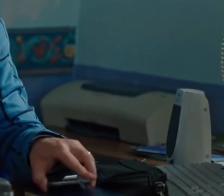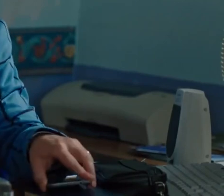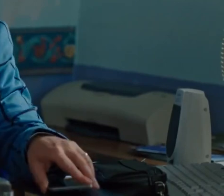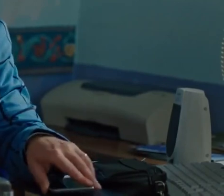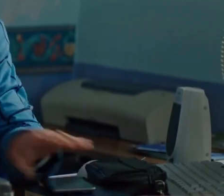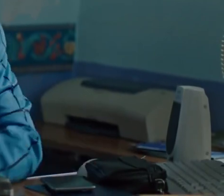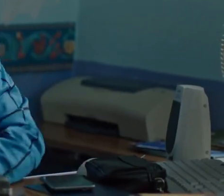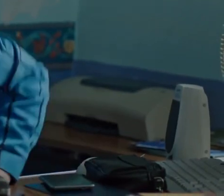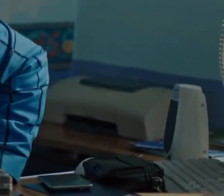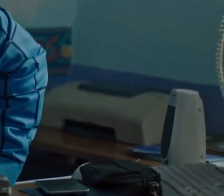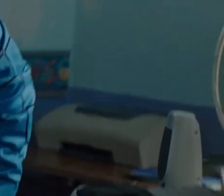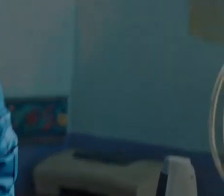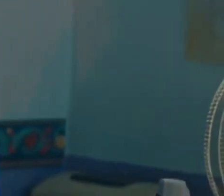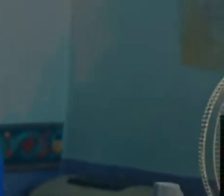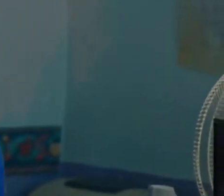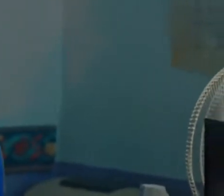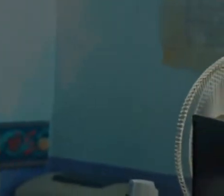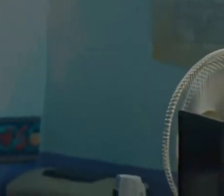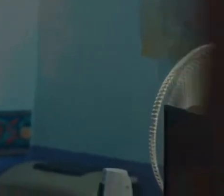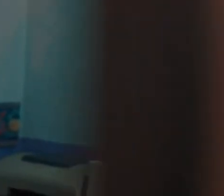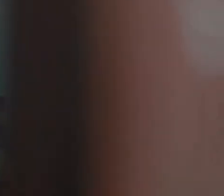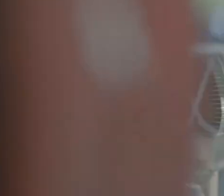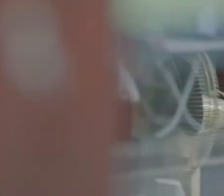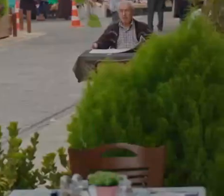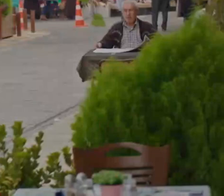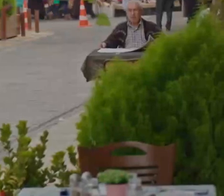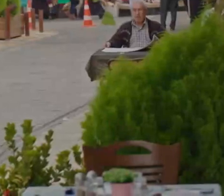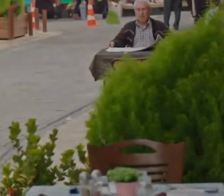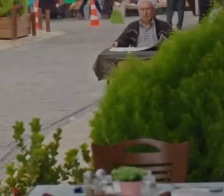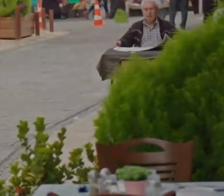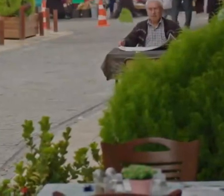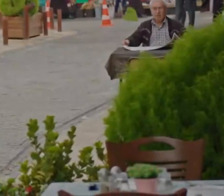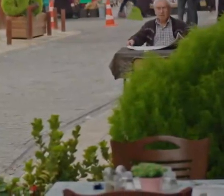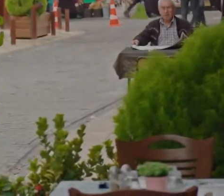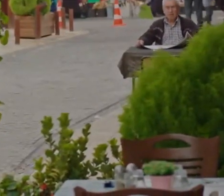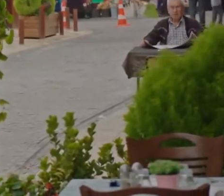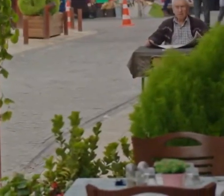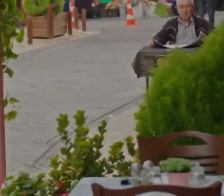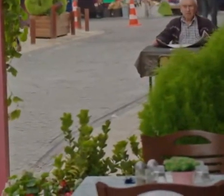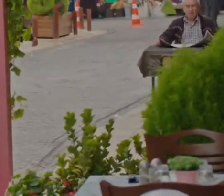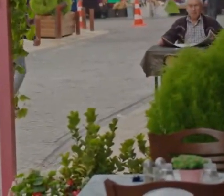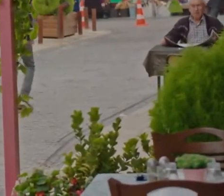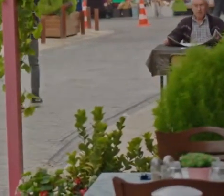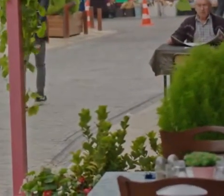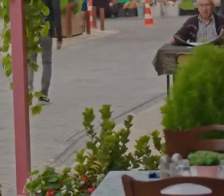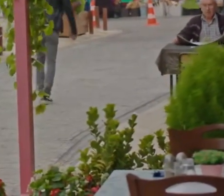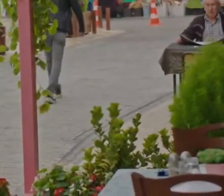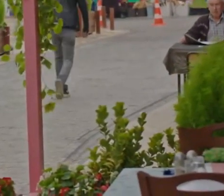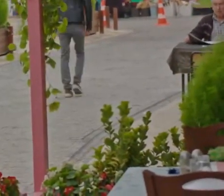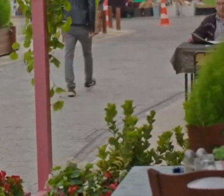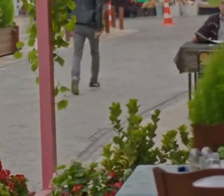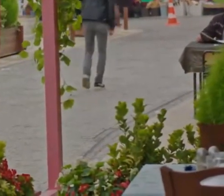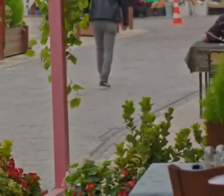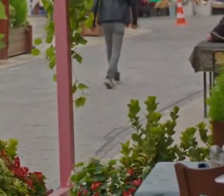Kapattı. Telaşla kalkıp bon çantayı koyacak yer bakındı aşağılarda. Nalan kasaba merkezinde yüzünde bir tebessümle yürüyor.